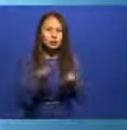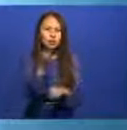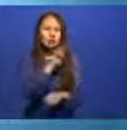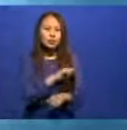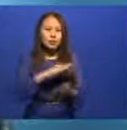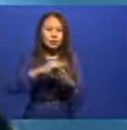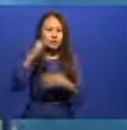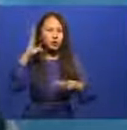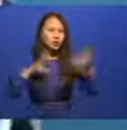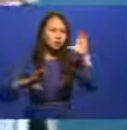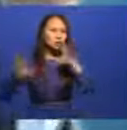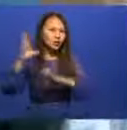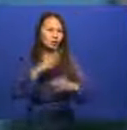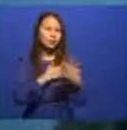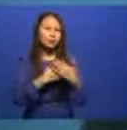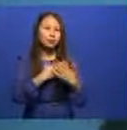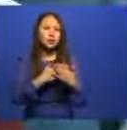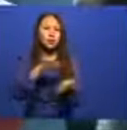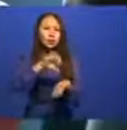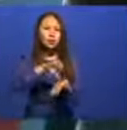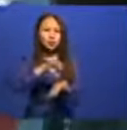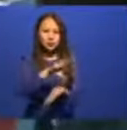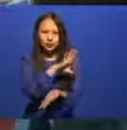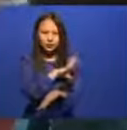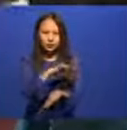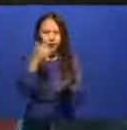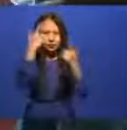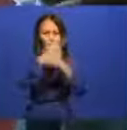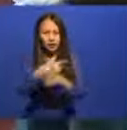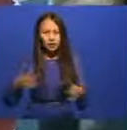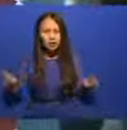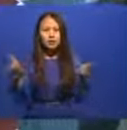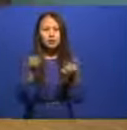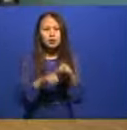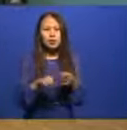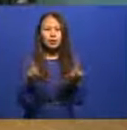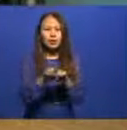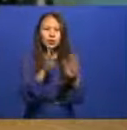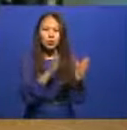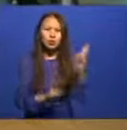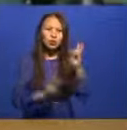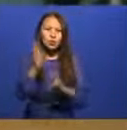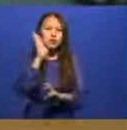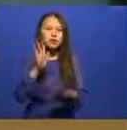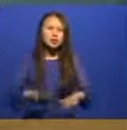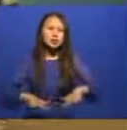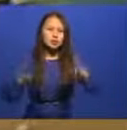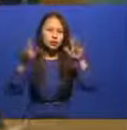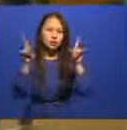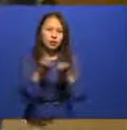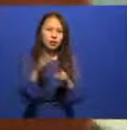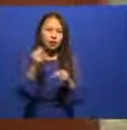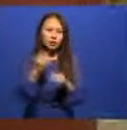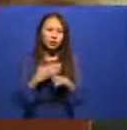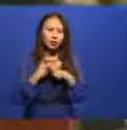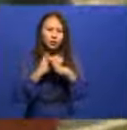жоғары оқу орындарының студенттері де белсенді атсалысуда. Үндеуге байланысты Ақжай өңіріндегі бірқатар кәсіпорын су тасқынынан зардап